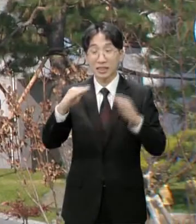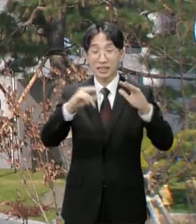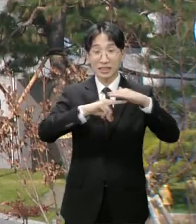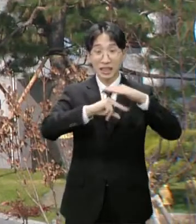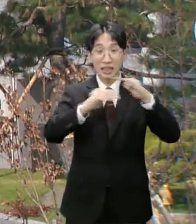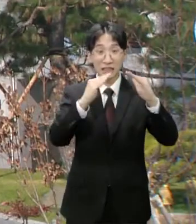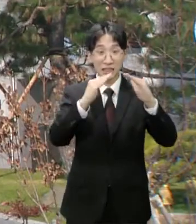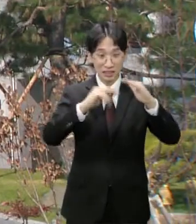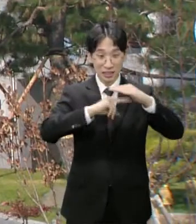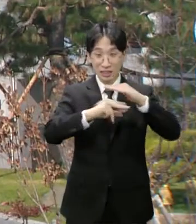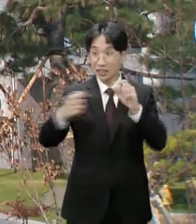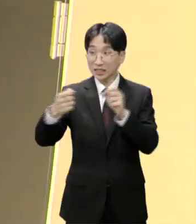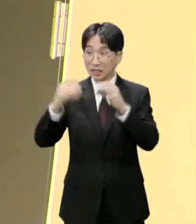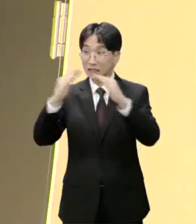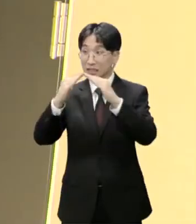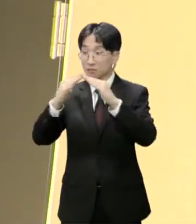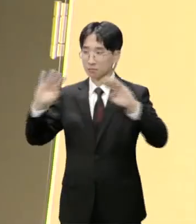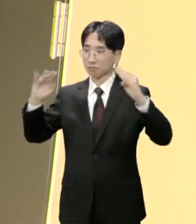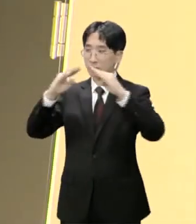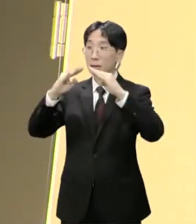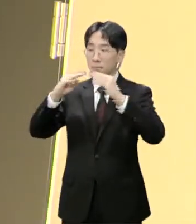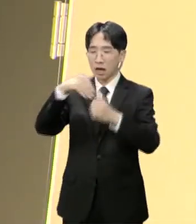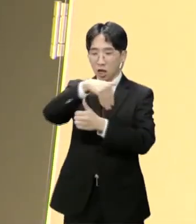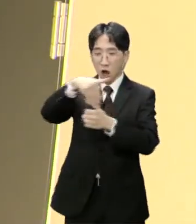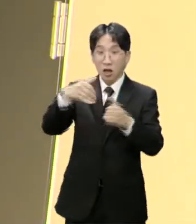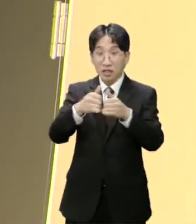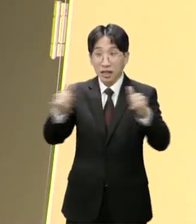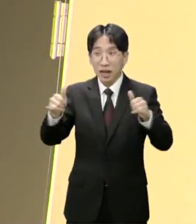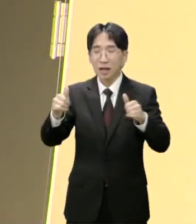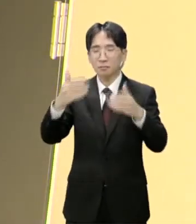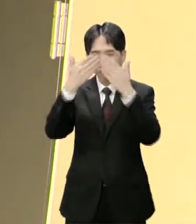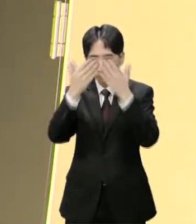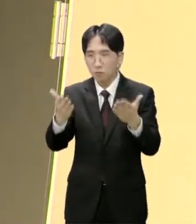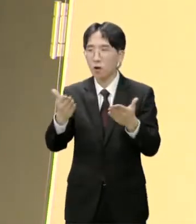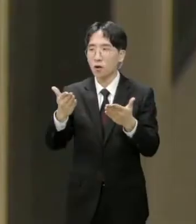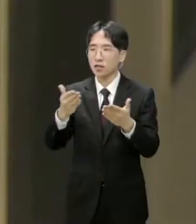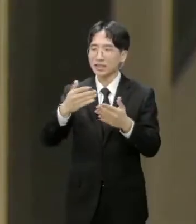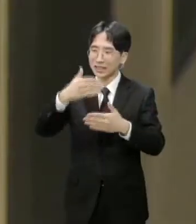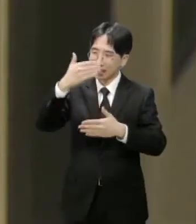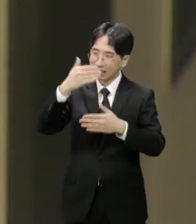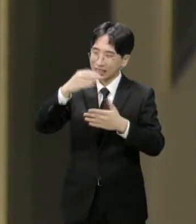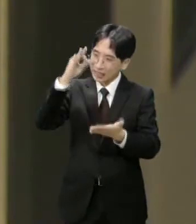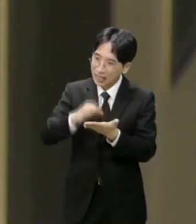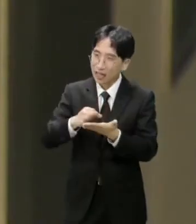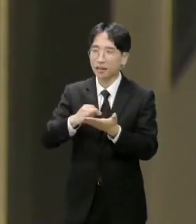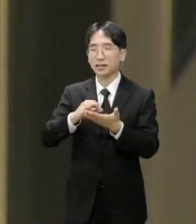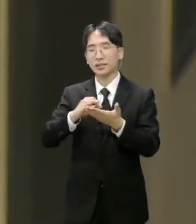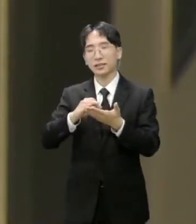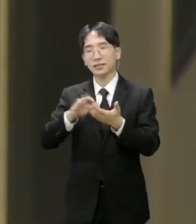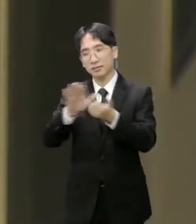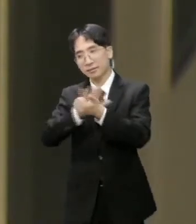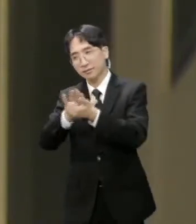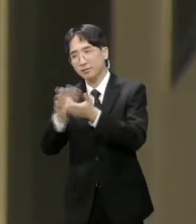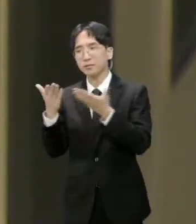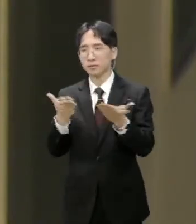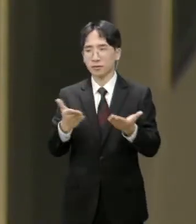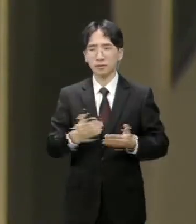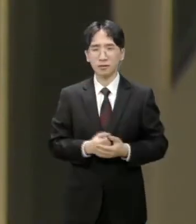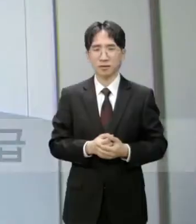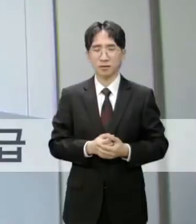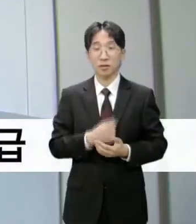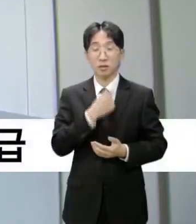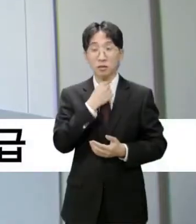인근에 주택을 짓고 청년들에게 저렴한 가격으로 공급한다는 게 핵심입니다. 임대 방식은 주변